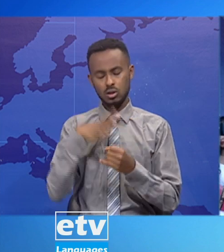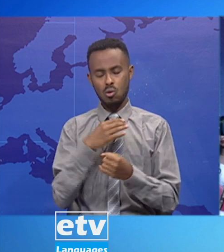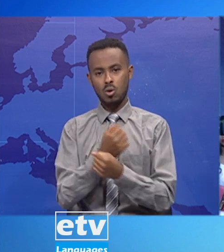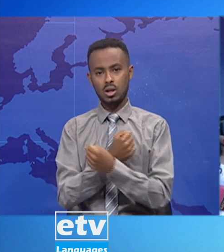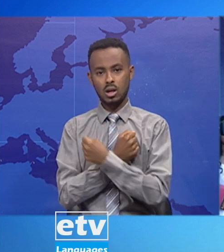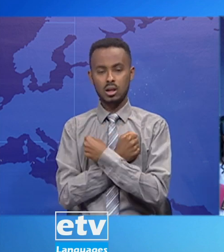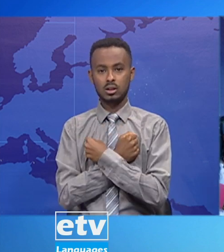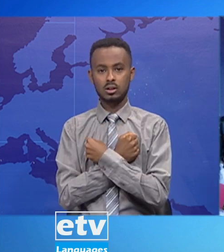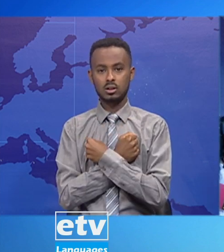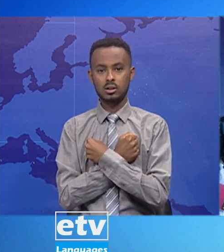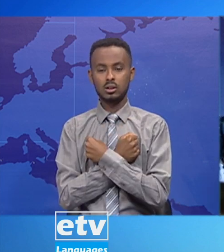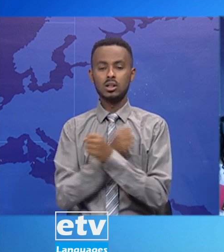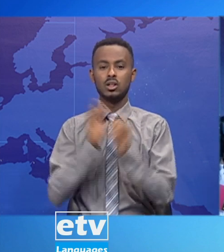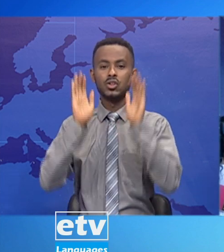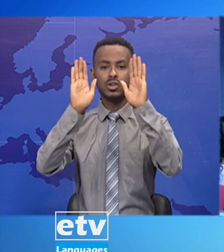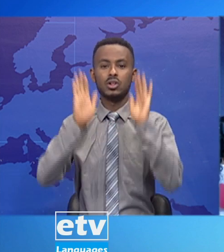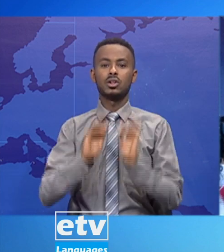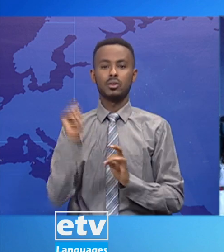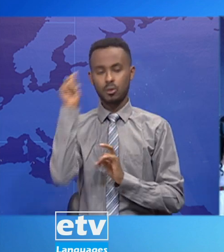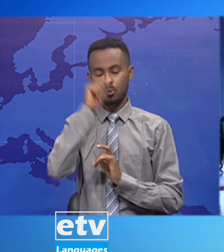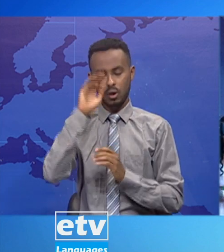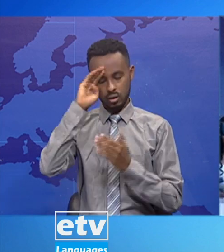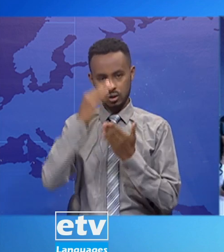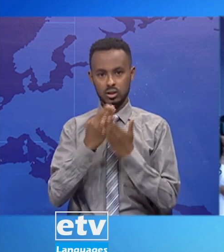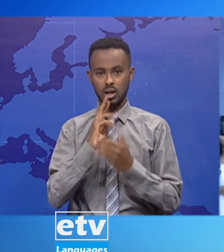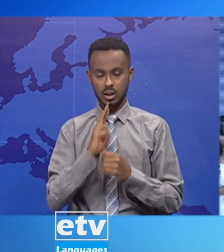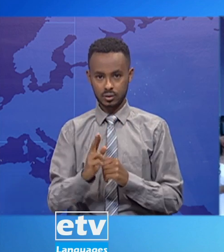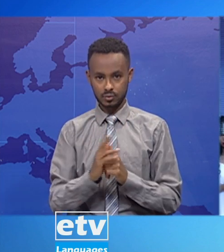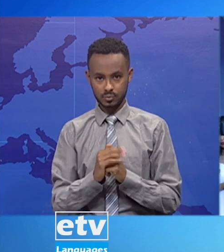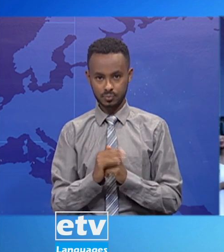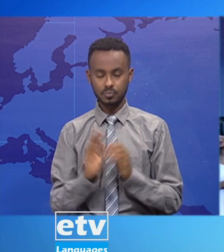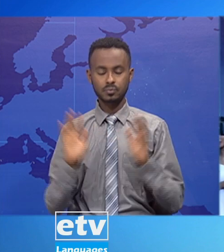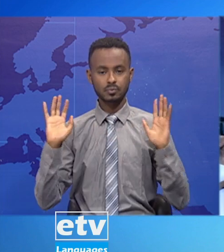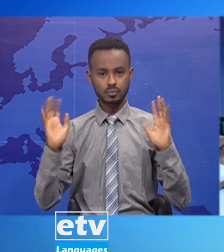ወዳድ፣ ድንቅ ኢትዮጵያዊት ልጅ ናት።